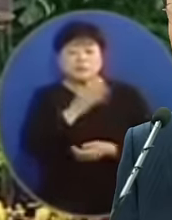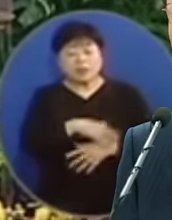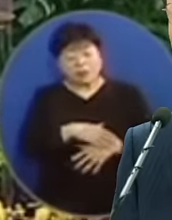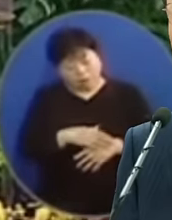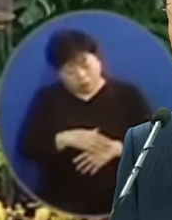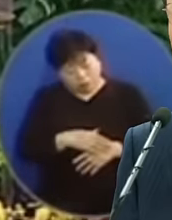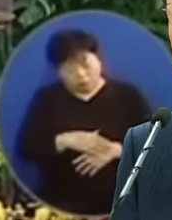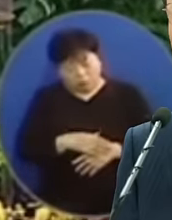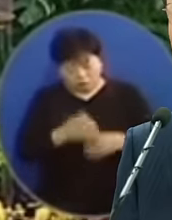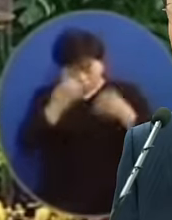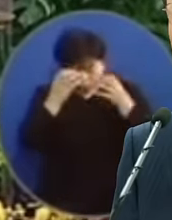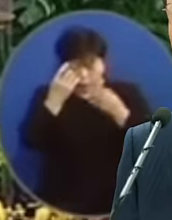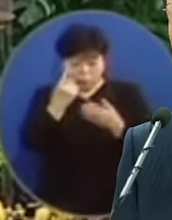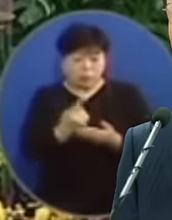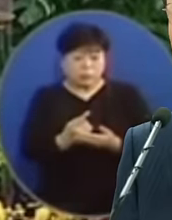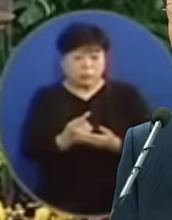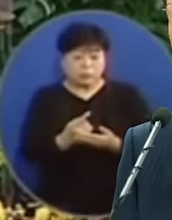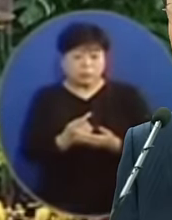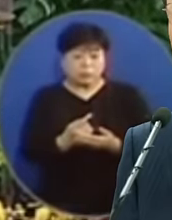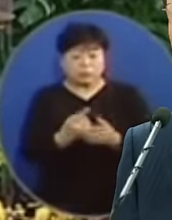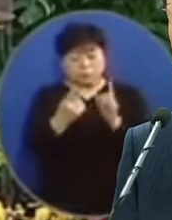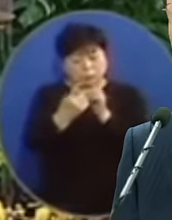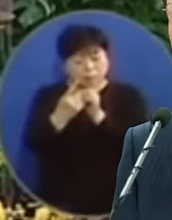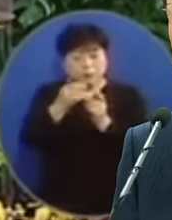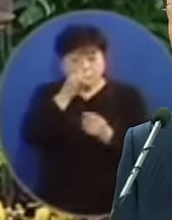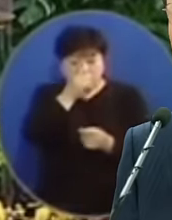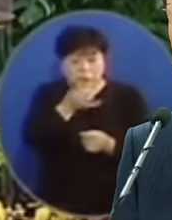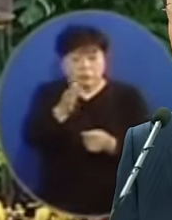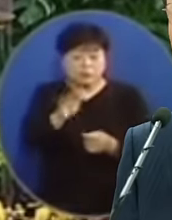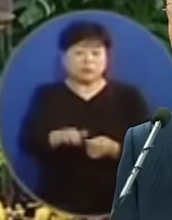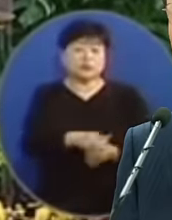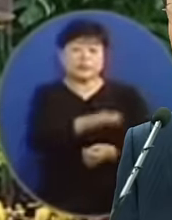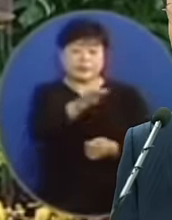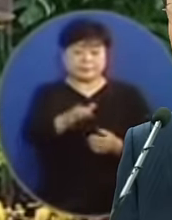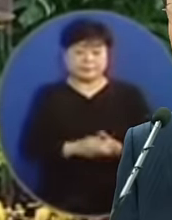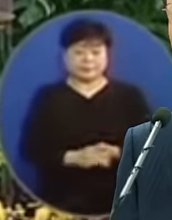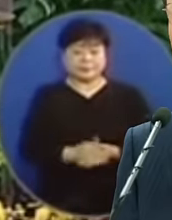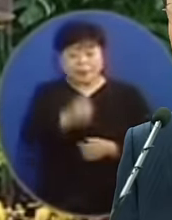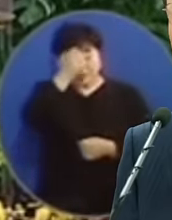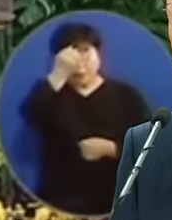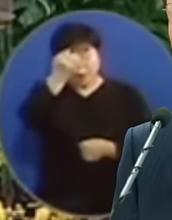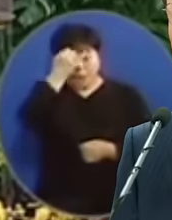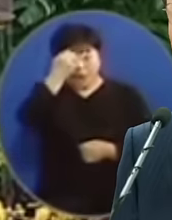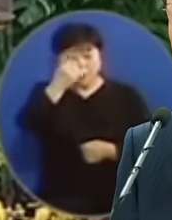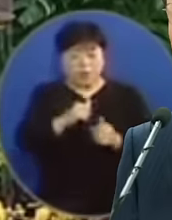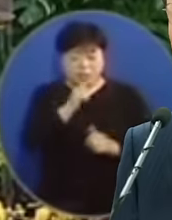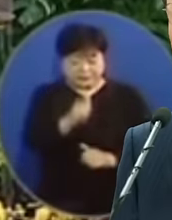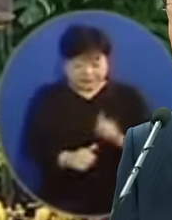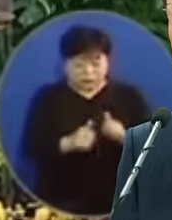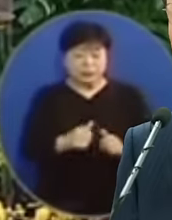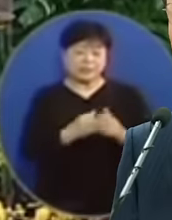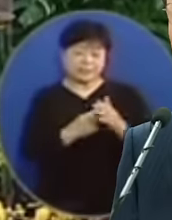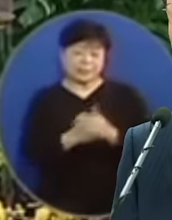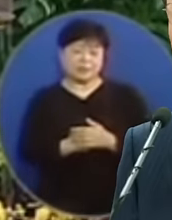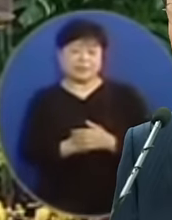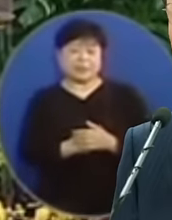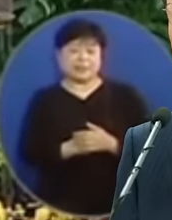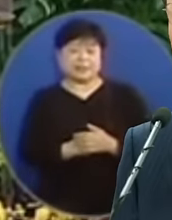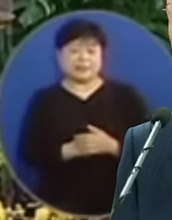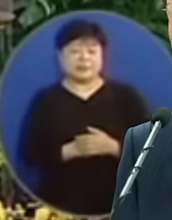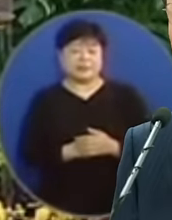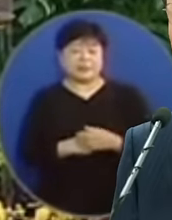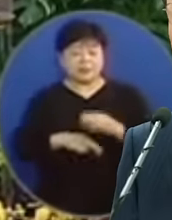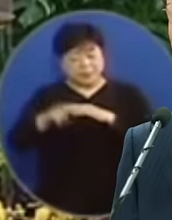허약하고 고통스러운 일들이 다가오는 것입니다. 우리가 아담과 하와의 자손인 이상은 피할 수 없습니다.